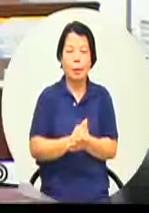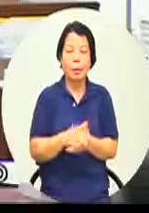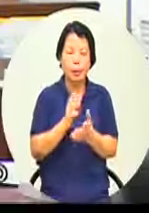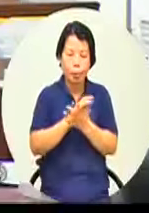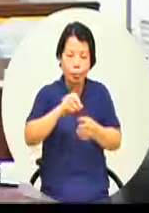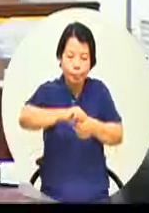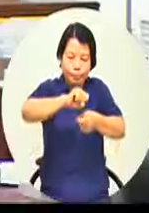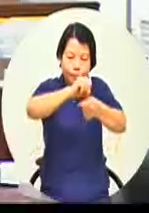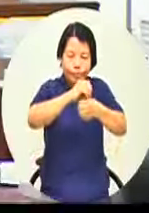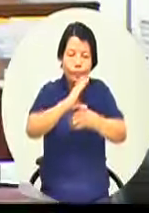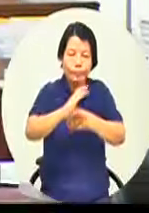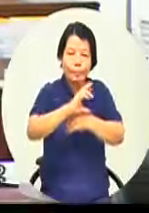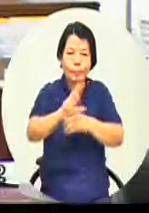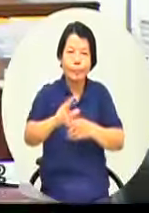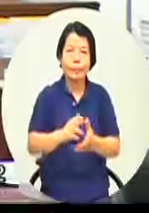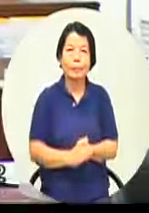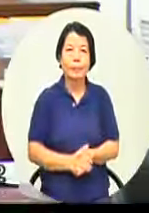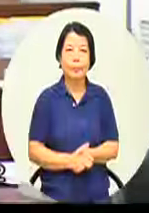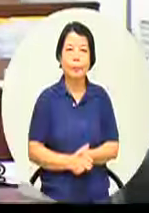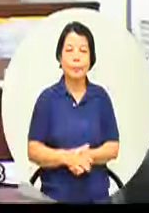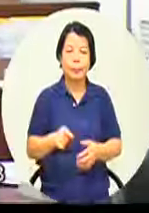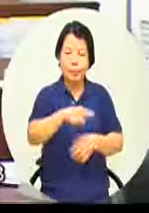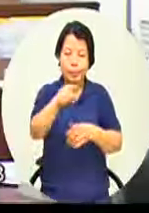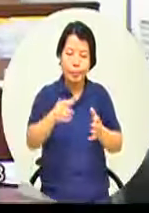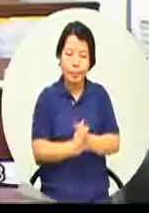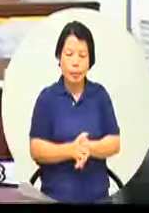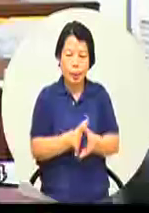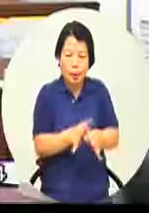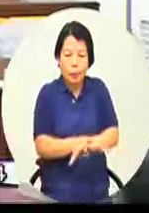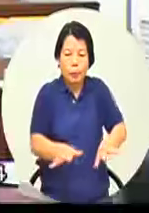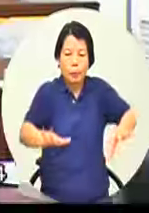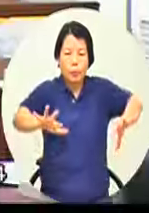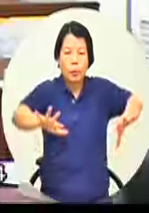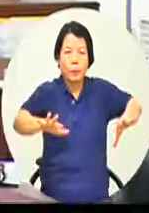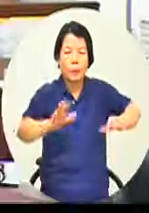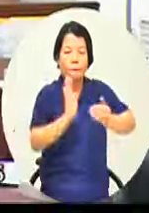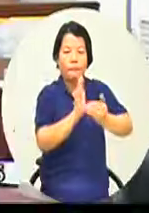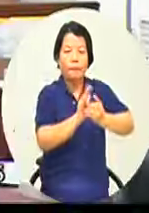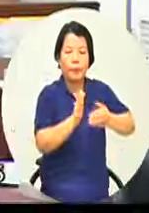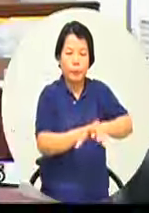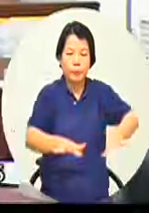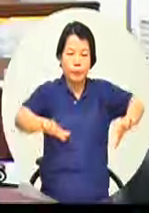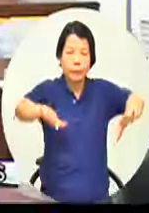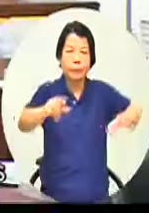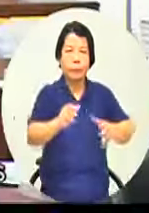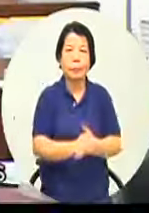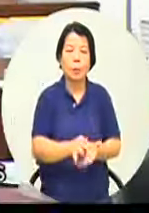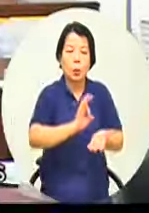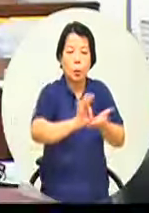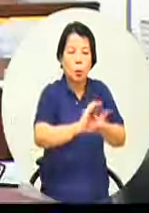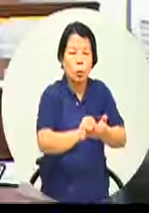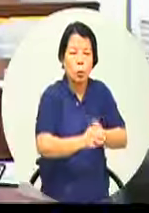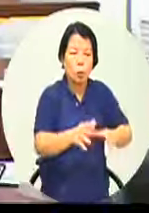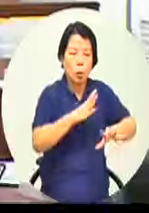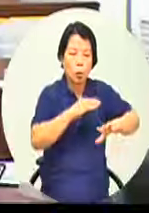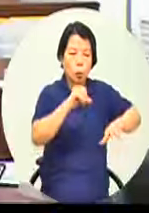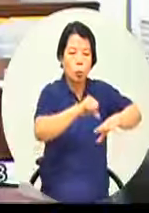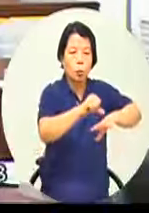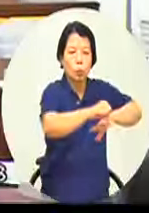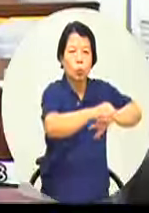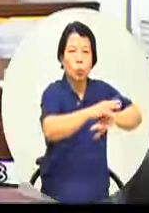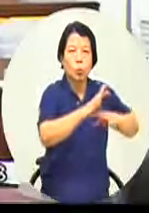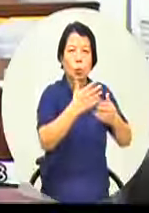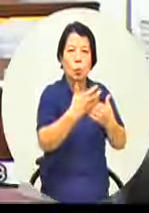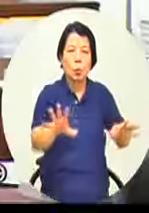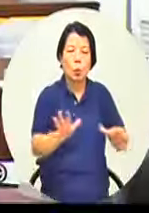没有错。但是呢，你们的黄坡墙呢，有的是有用植皮的，但是呢，有